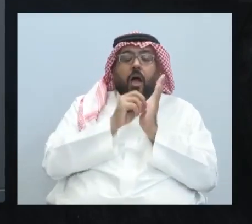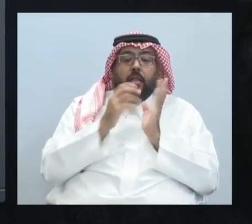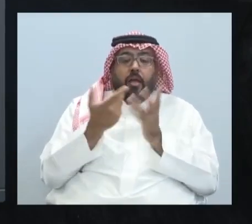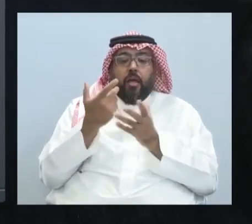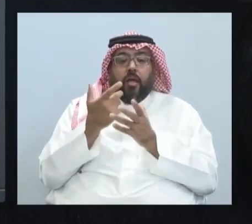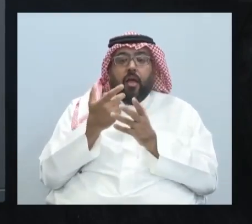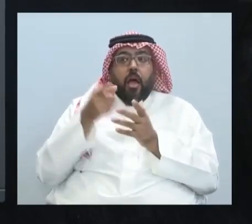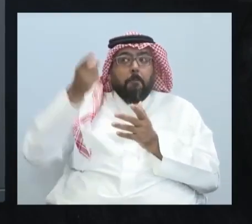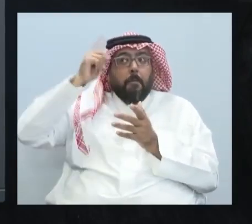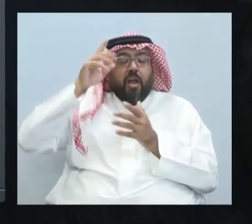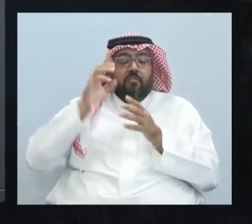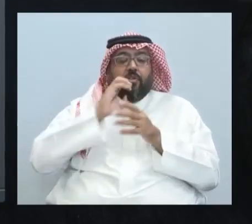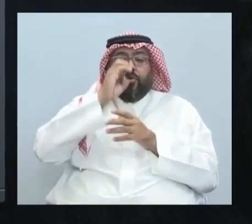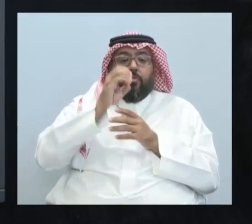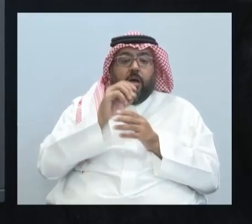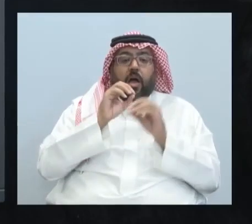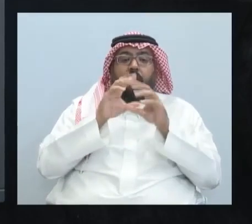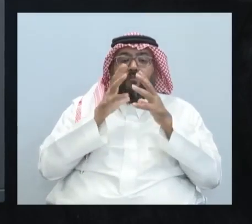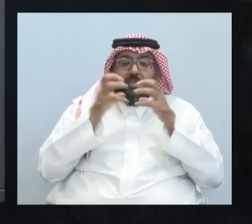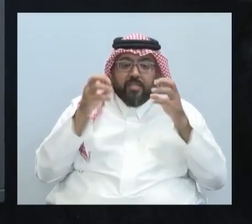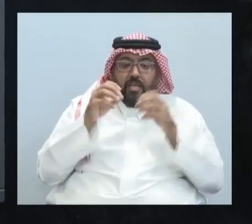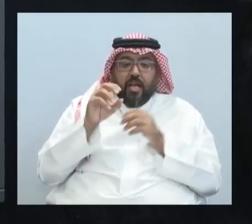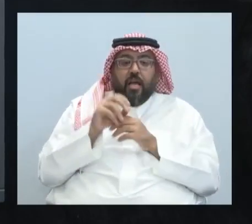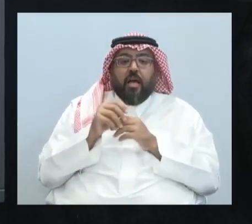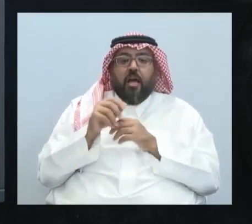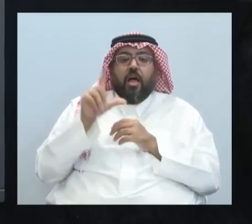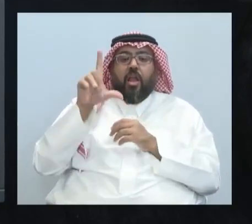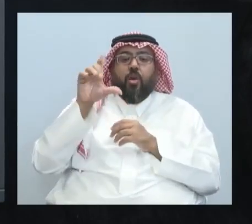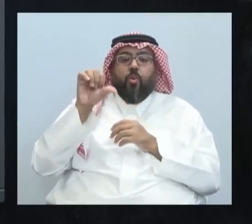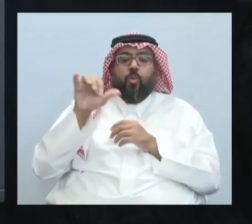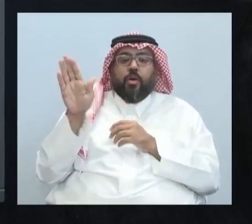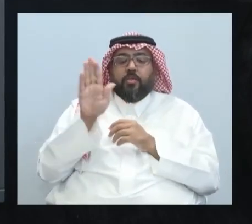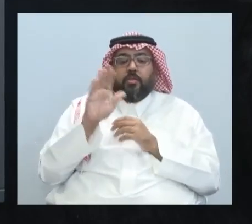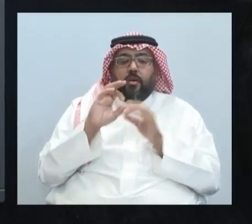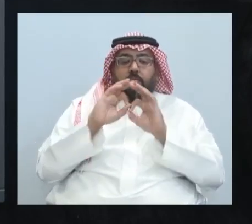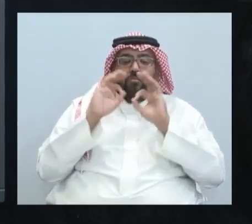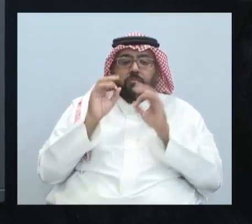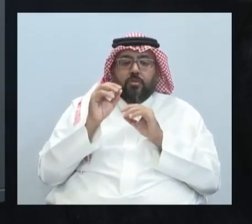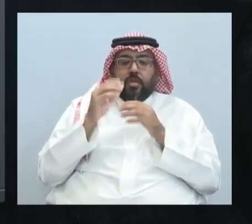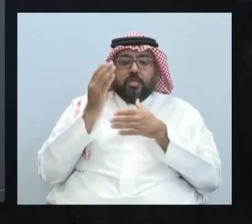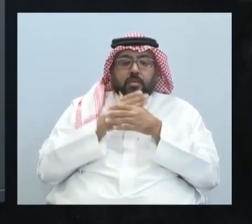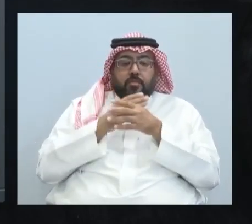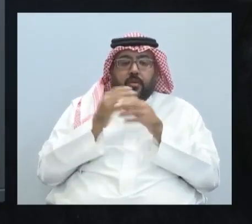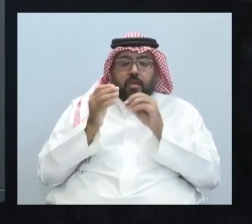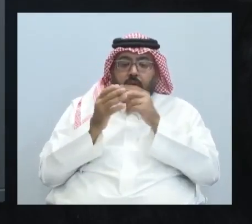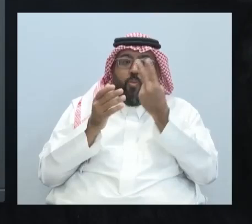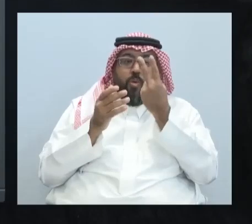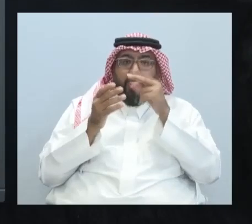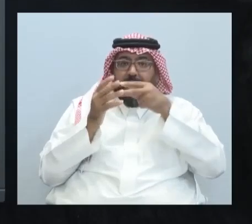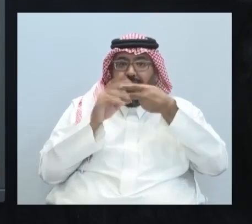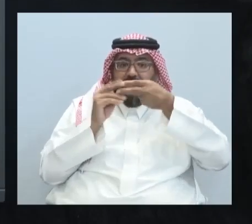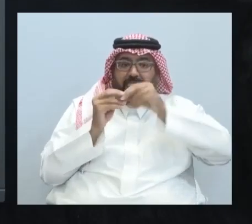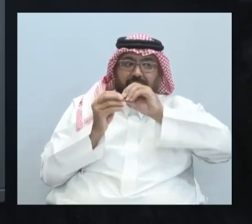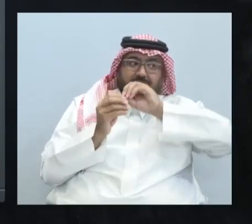ما عرف الاجابه مين اللي عرف الاجابه اللي هو مين اللي هو لوس فذكر بانه السبب هنا يسلك سلوك القاعده